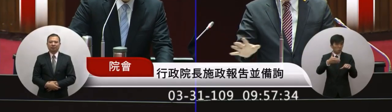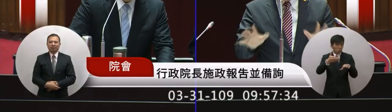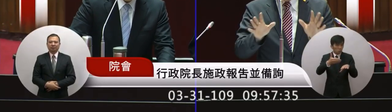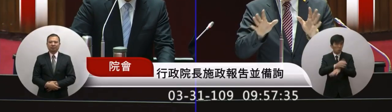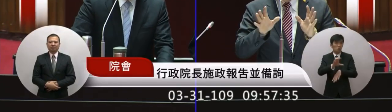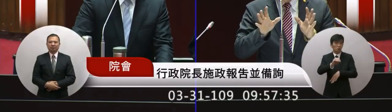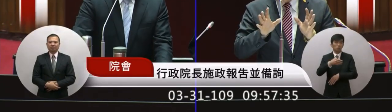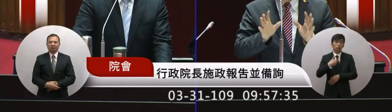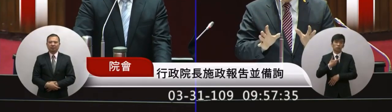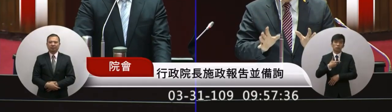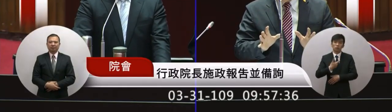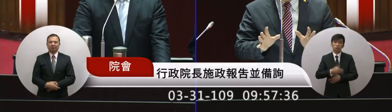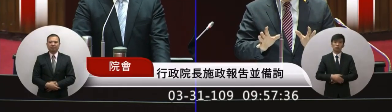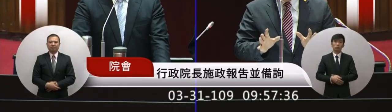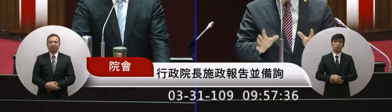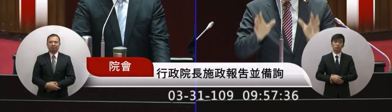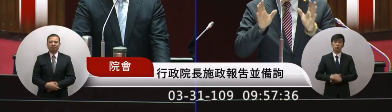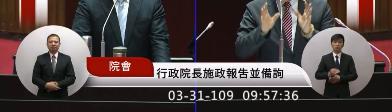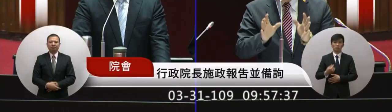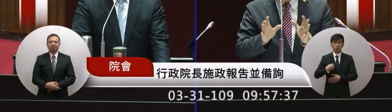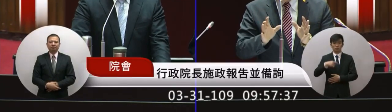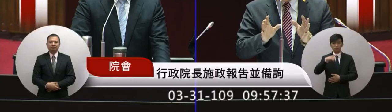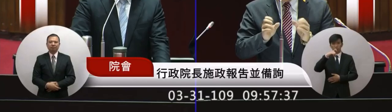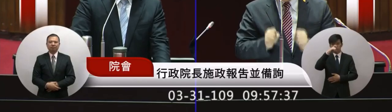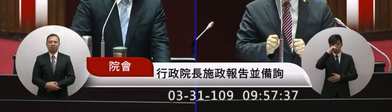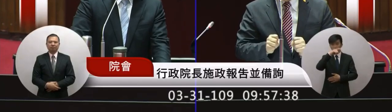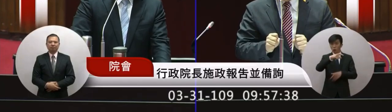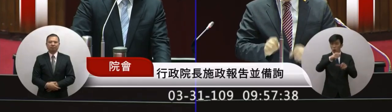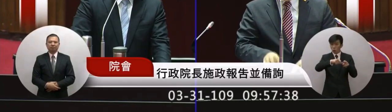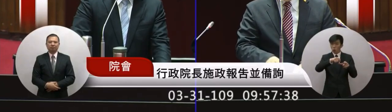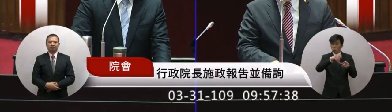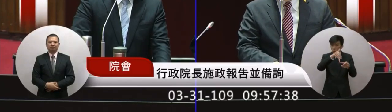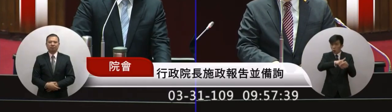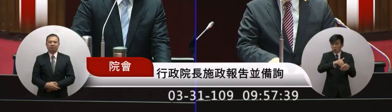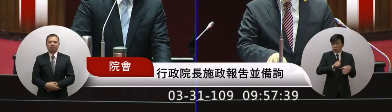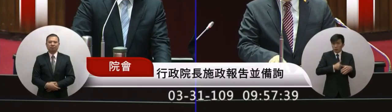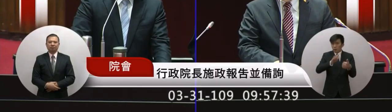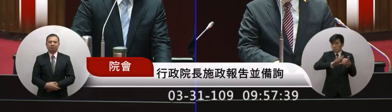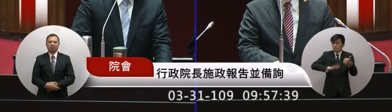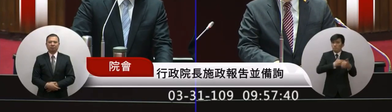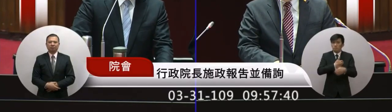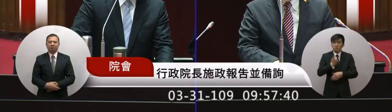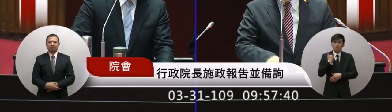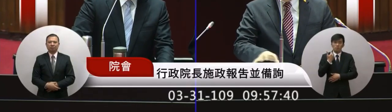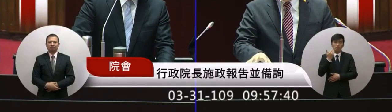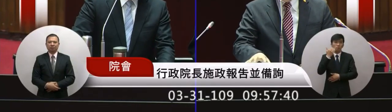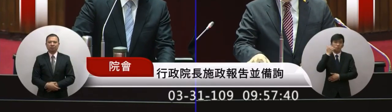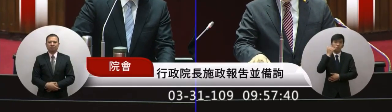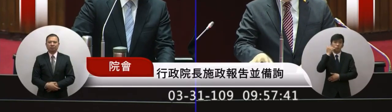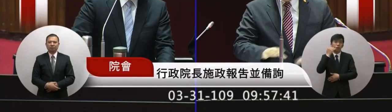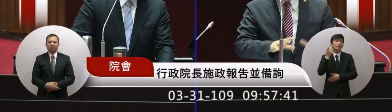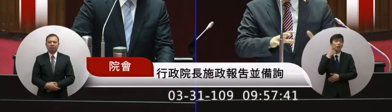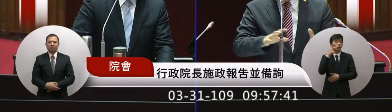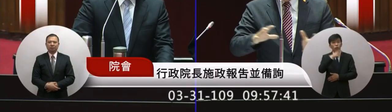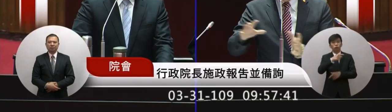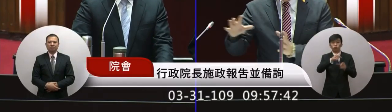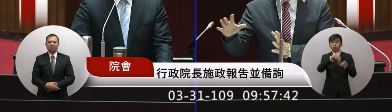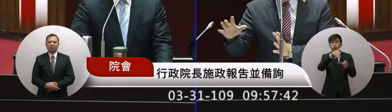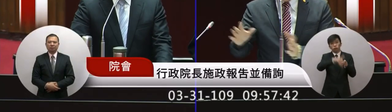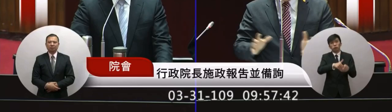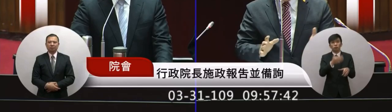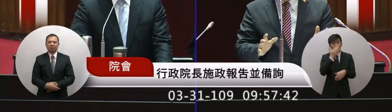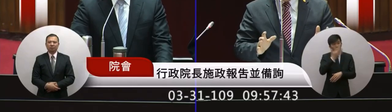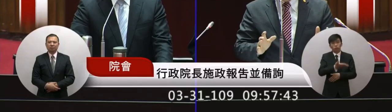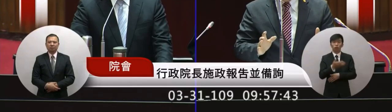晓得。可是我们希望这个公投是有意义的，所以如果他没有过，那就整个的政